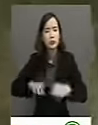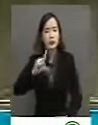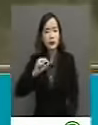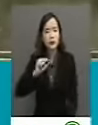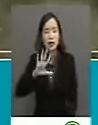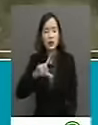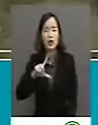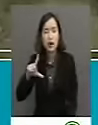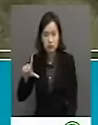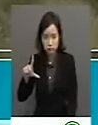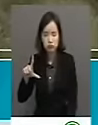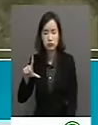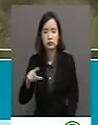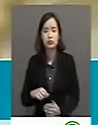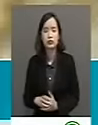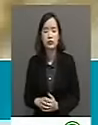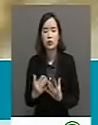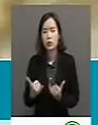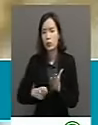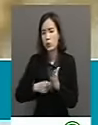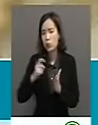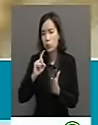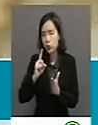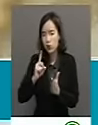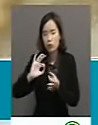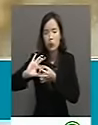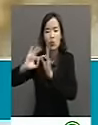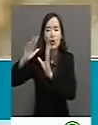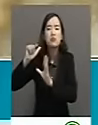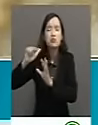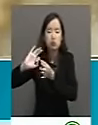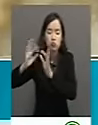25ล้านบาทนะครับสาเหตุตอนนี้เบื้องต้นคาดว่าน่าจะเป็นจากไฟฟ้าลัดวงจรนะครับ